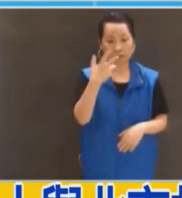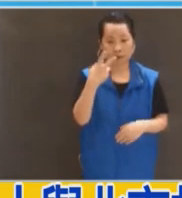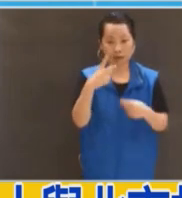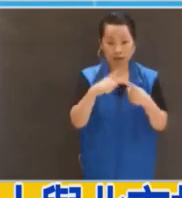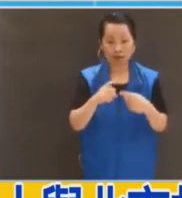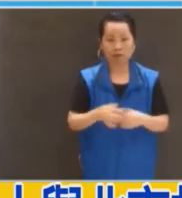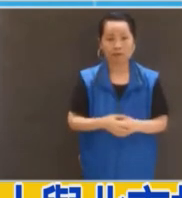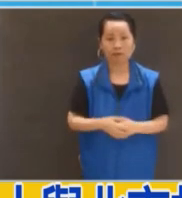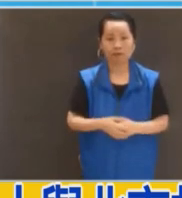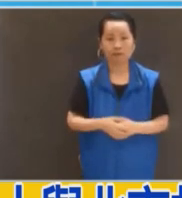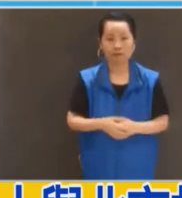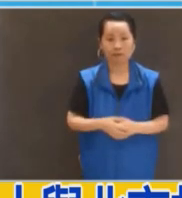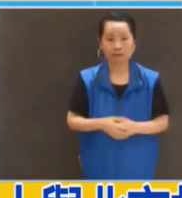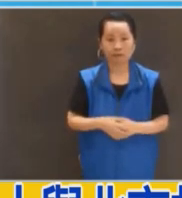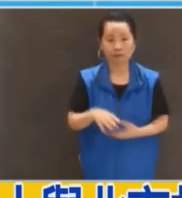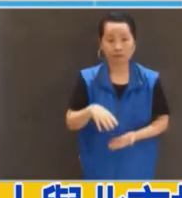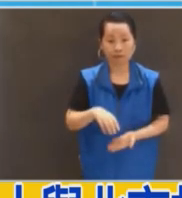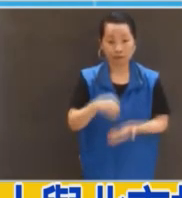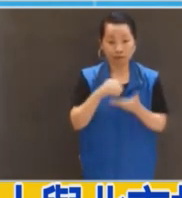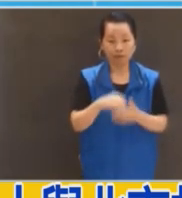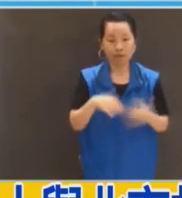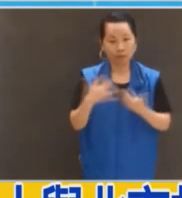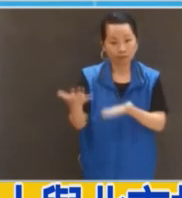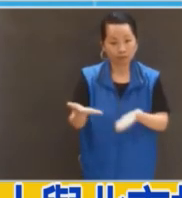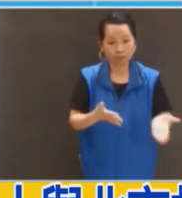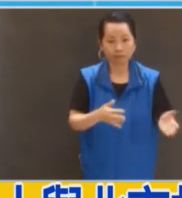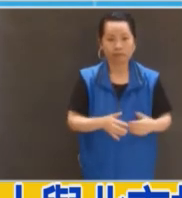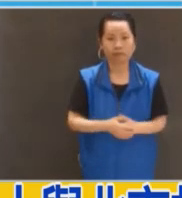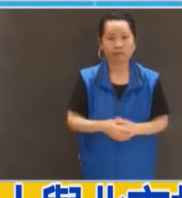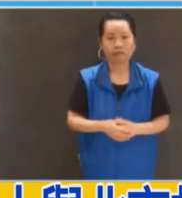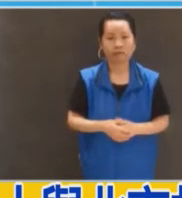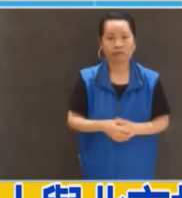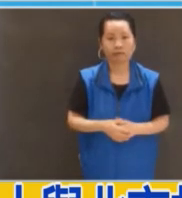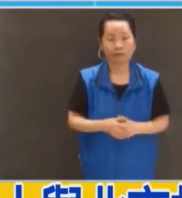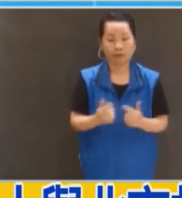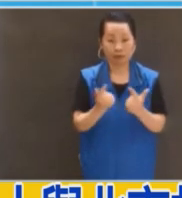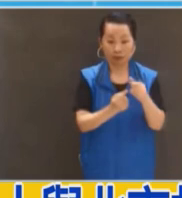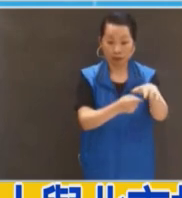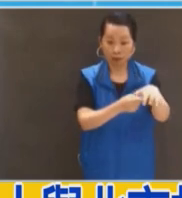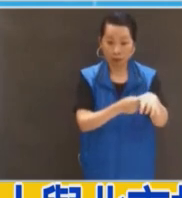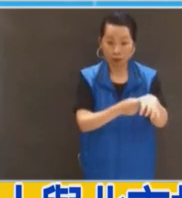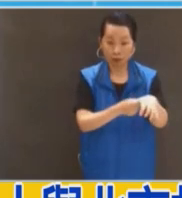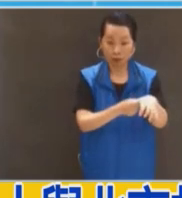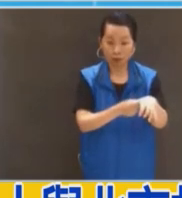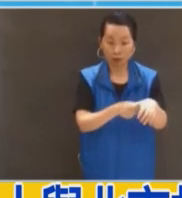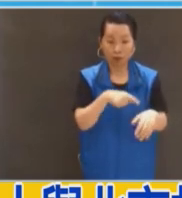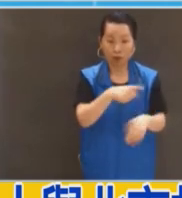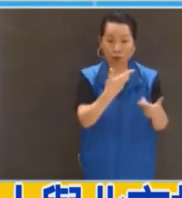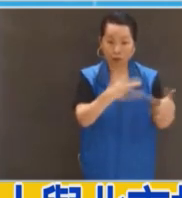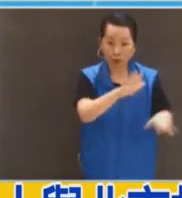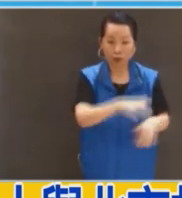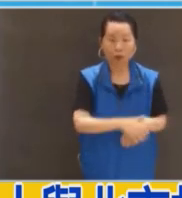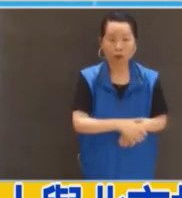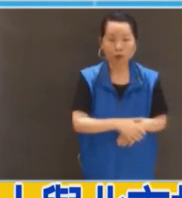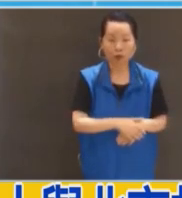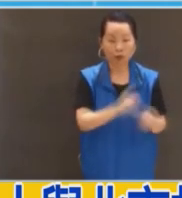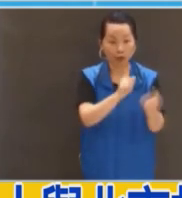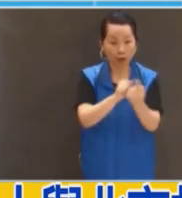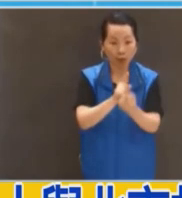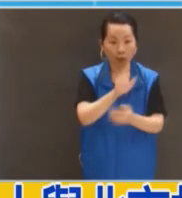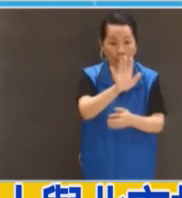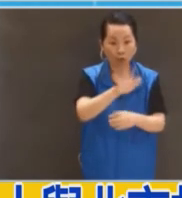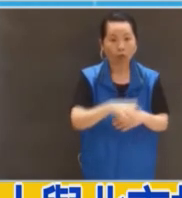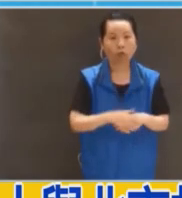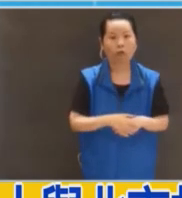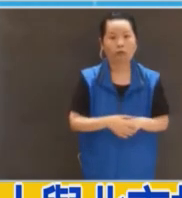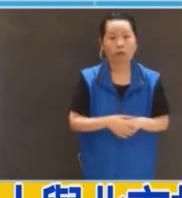那昨天市长特别讲，非常欢迎整个北农有接触的，或是有北农的足迹者，都